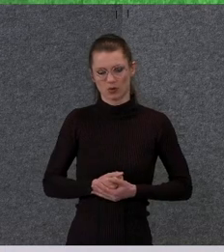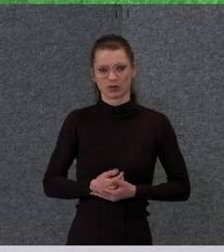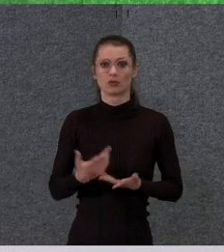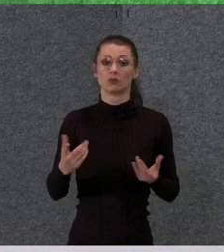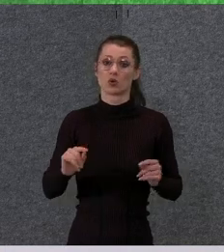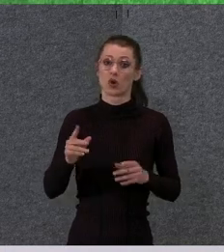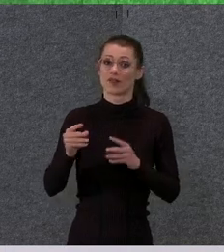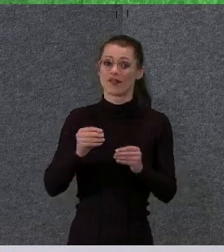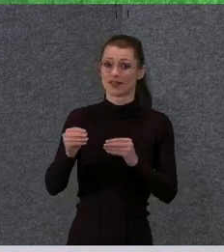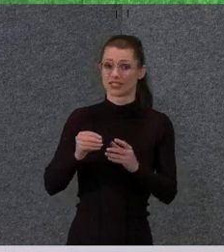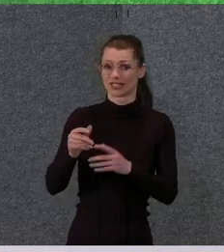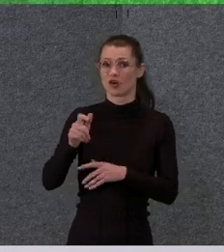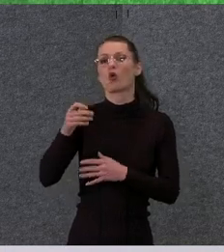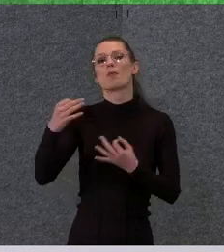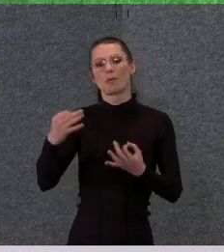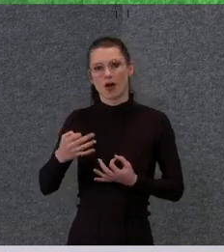ist einer Qualifizierung bedarf.